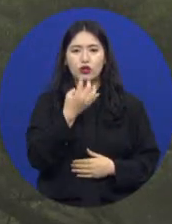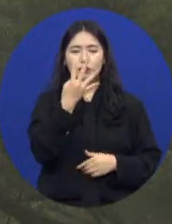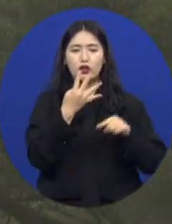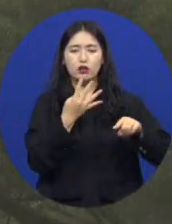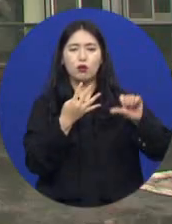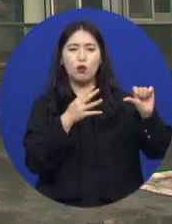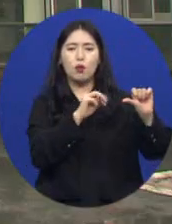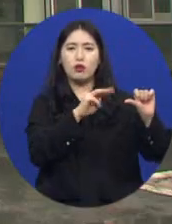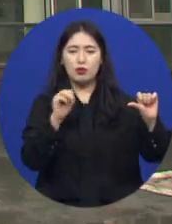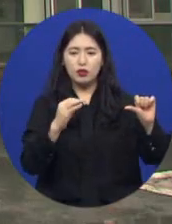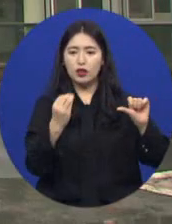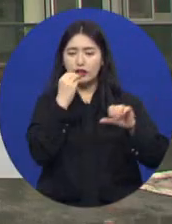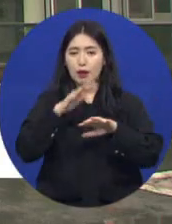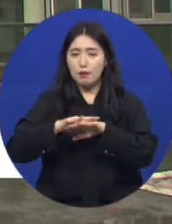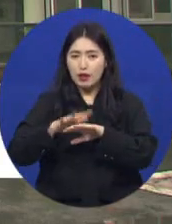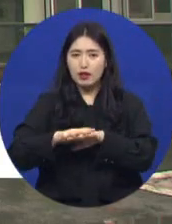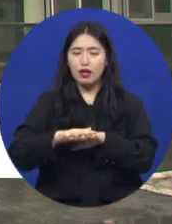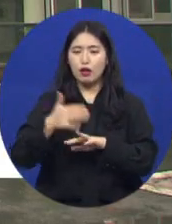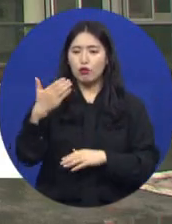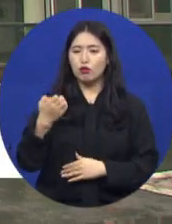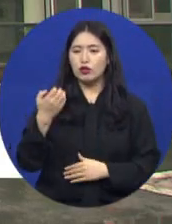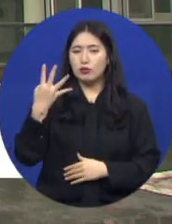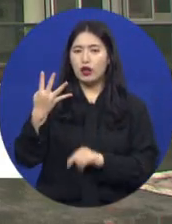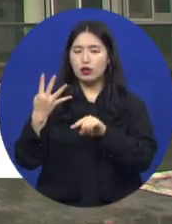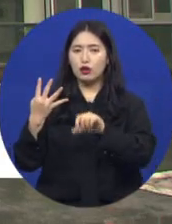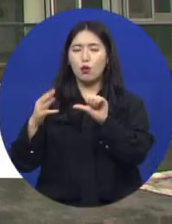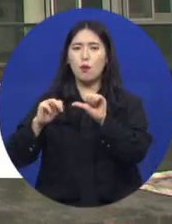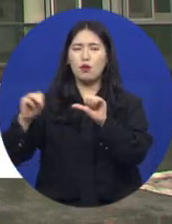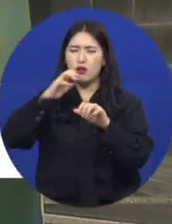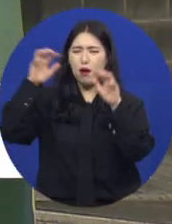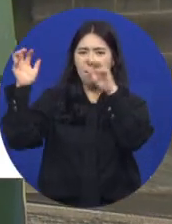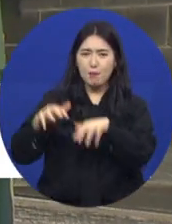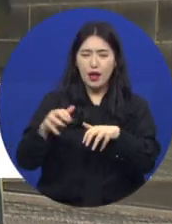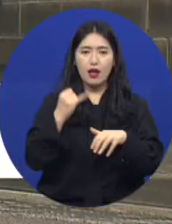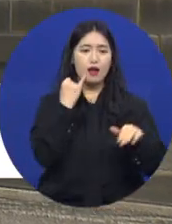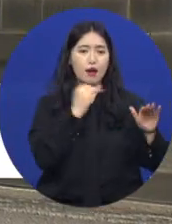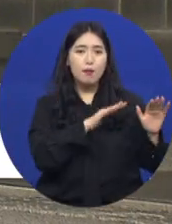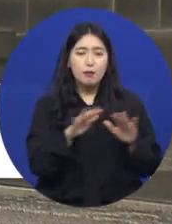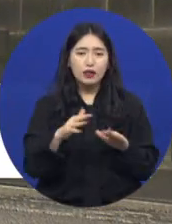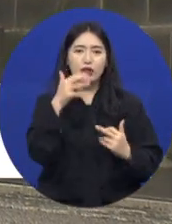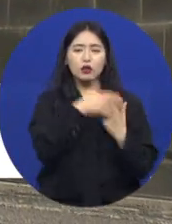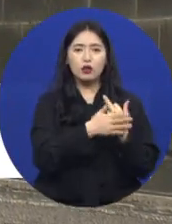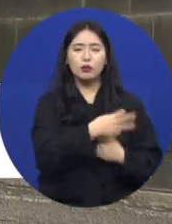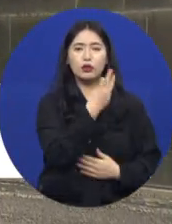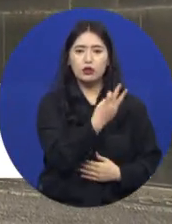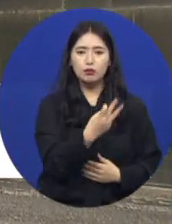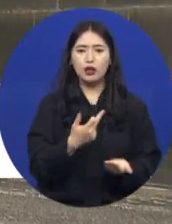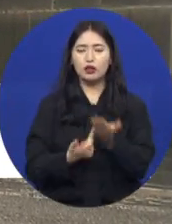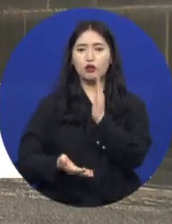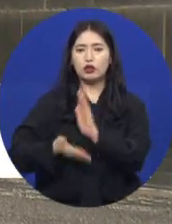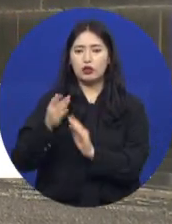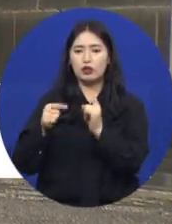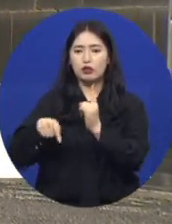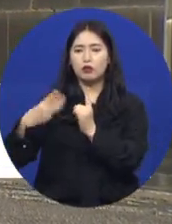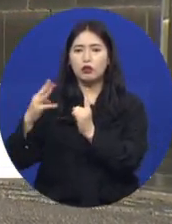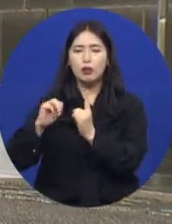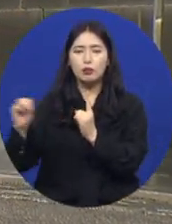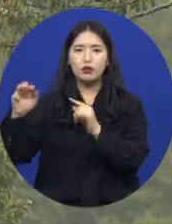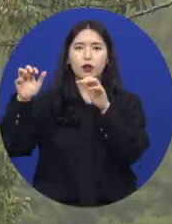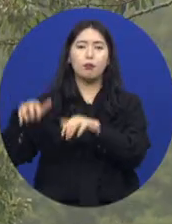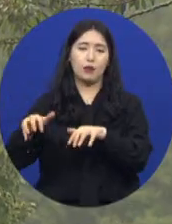94.5mm, 진달래밭에 93.5mm의 비를 뿌렸고 해안에는 서귀포 13, 제주 1.3mm의